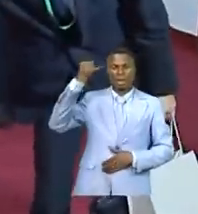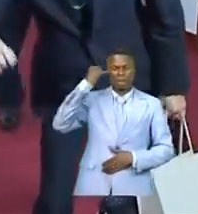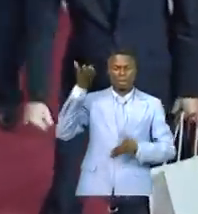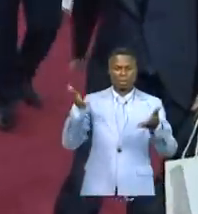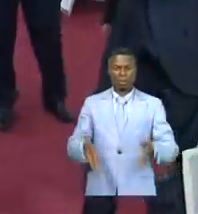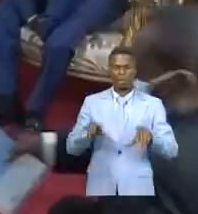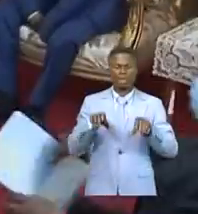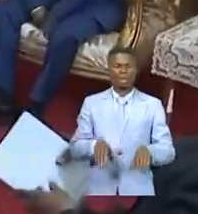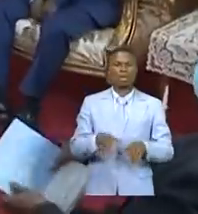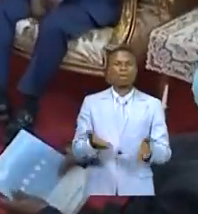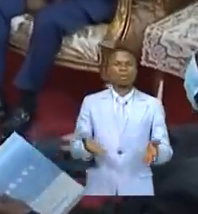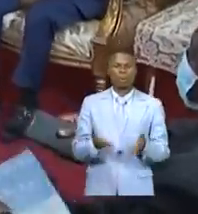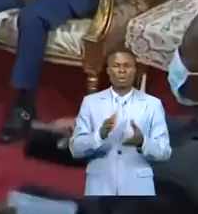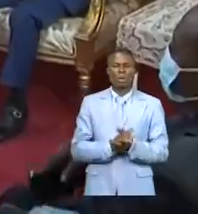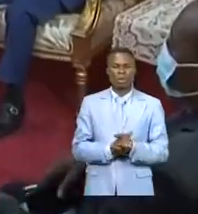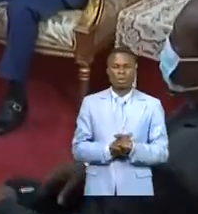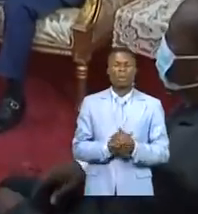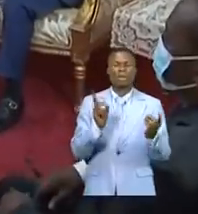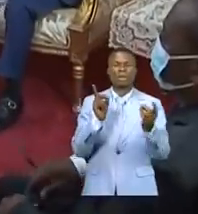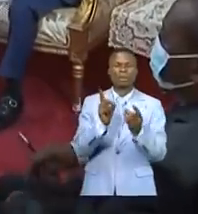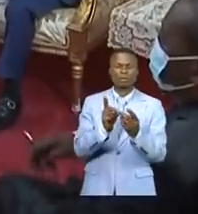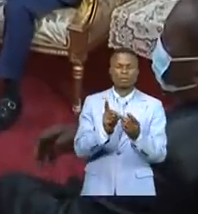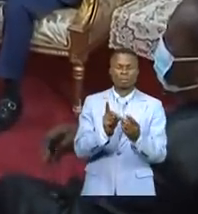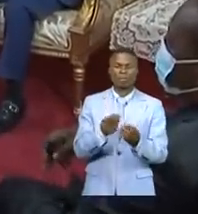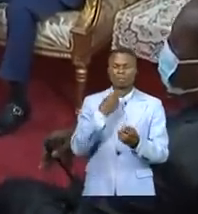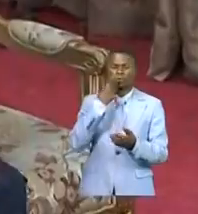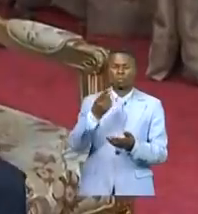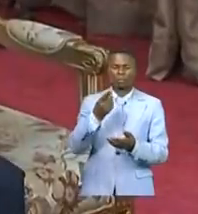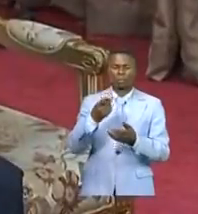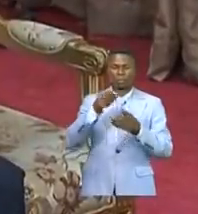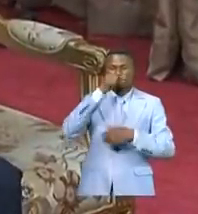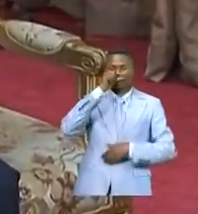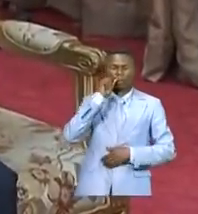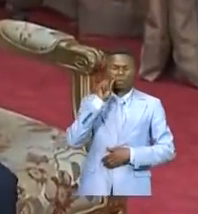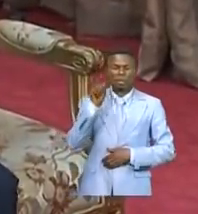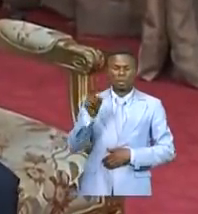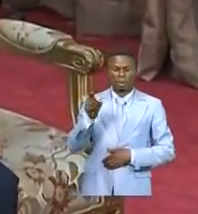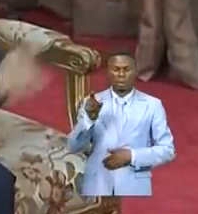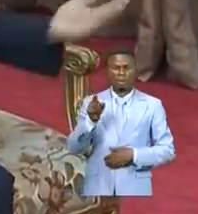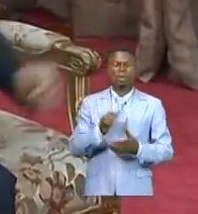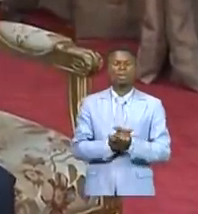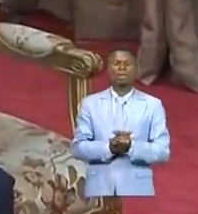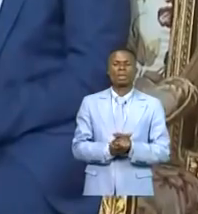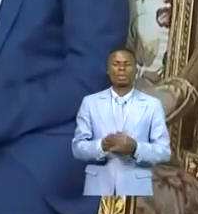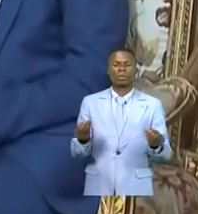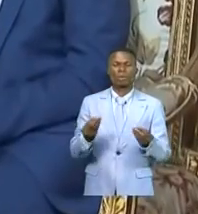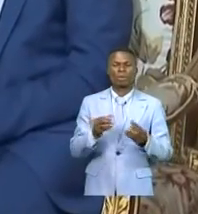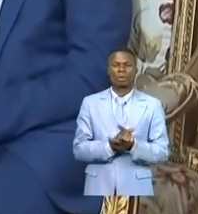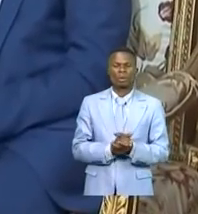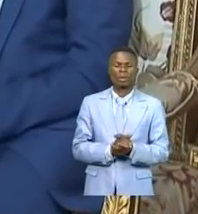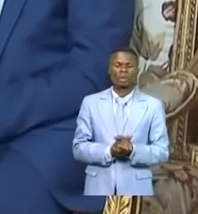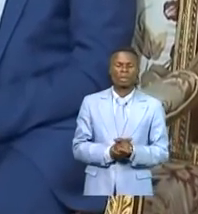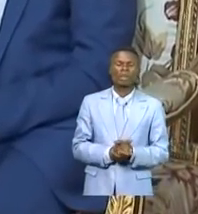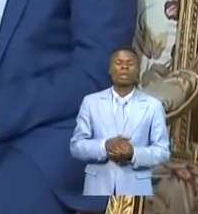République démocratique du Congo, est quant à lui venu présenter ses civilités au président de l'Assemblée nationale, Christophe